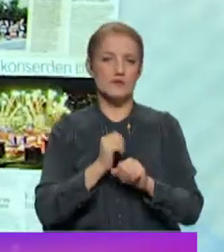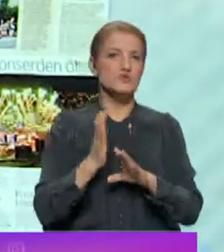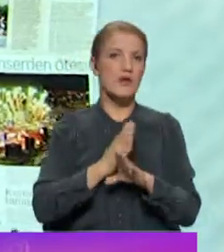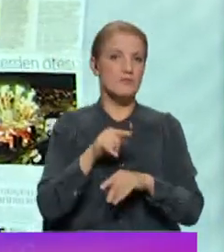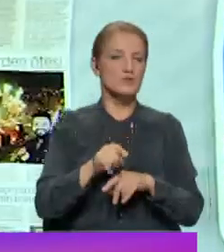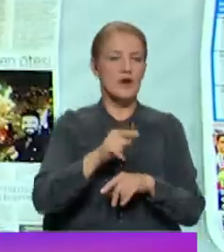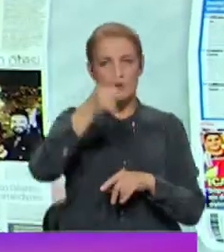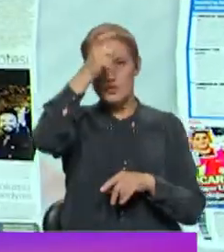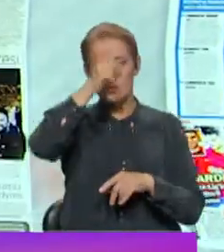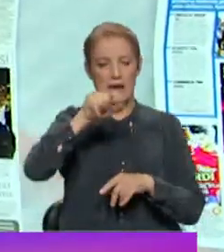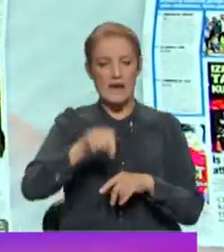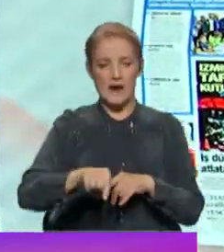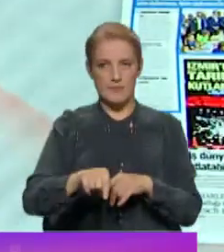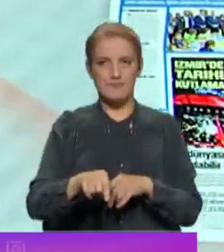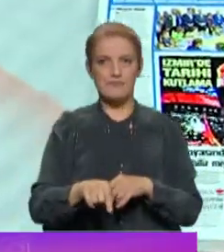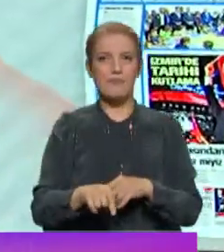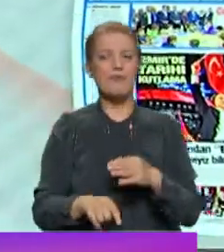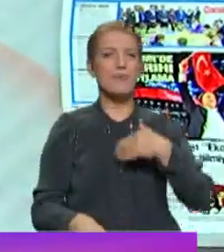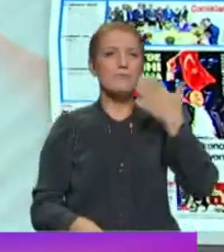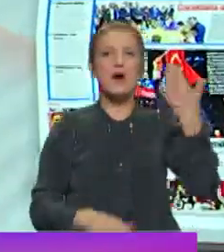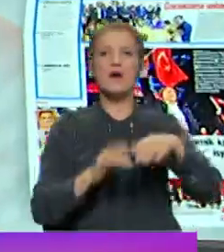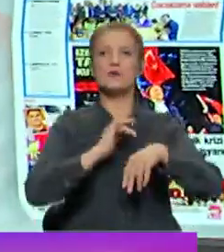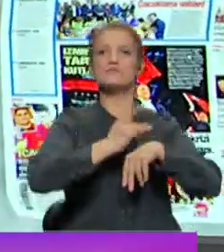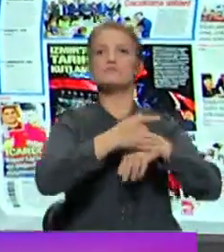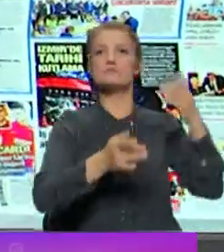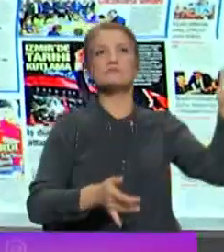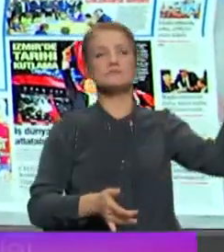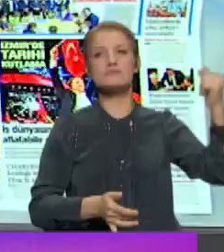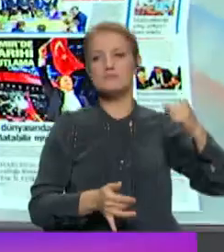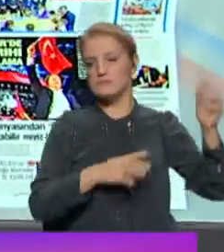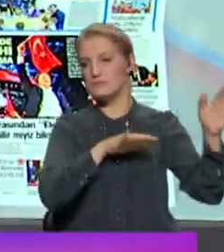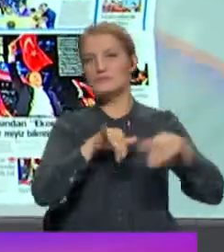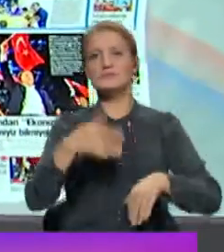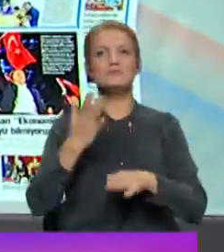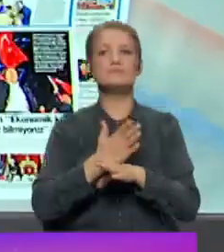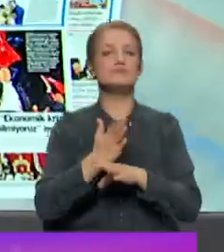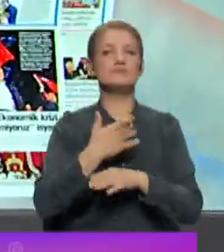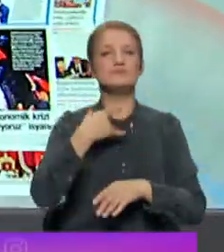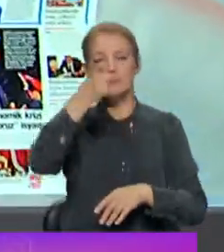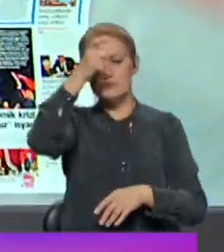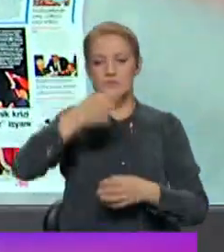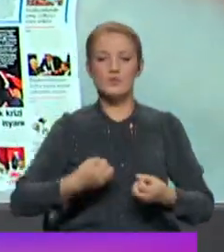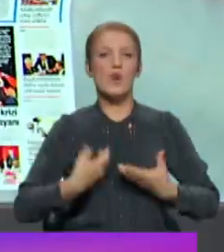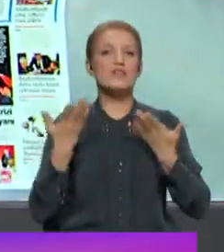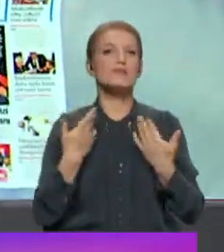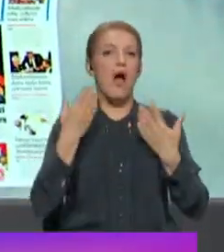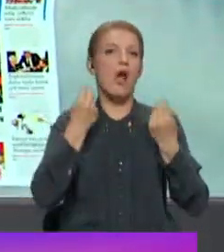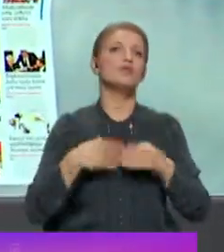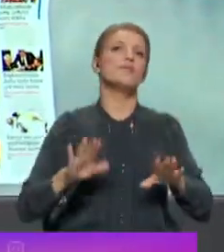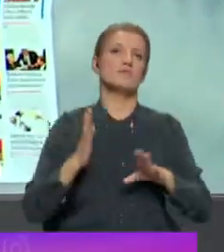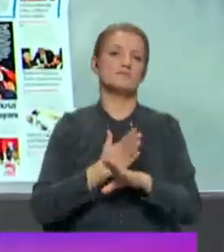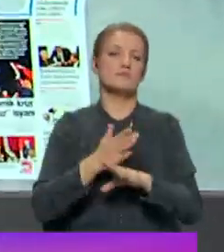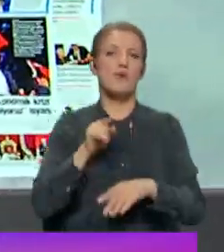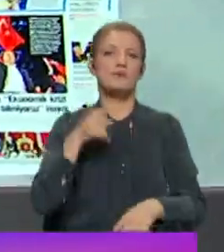bunlar dolarla ülkeden başka ülkelerden alınan şeyler. Kendi ülkemizde maalesef niye üretilemediğini anlayamadığımız şeyler.